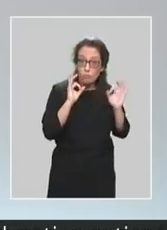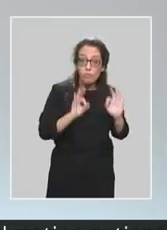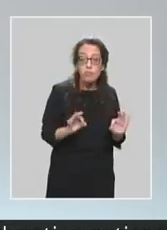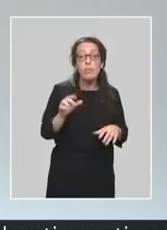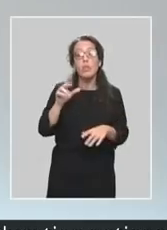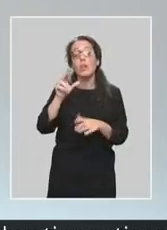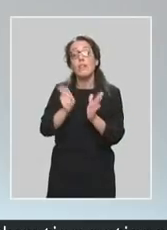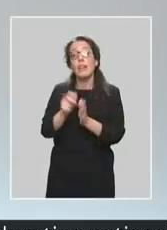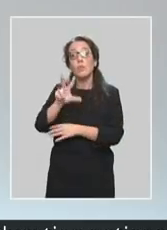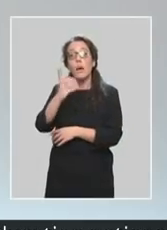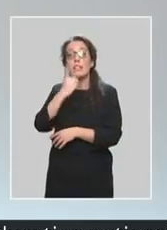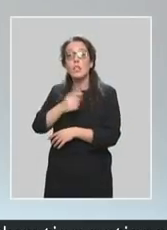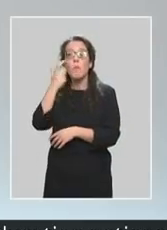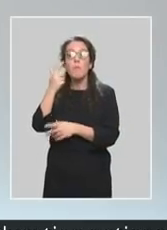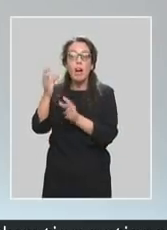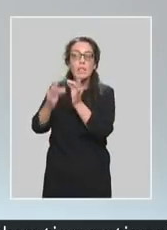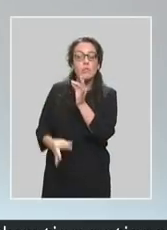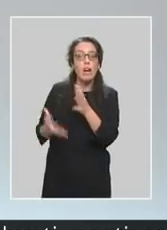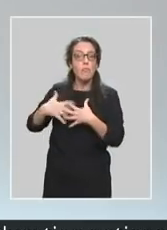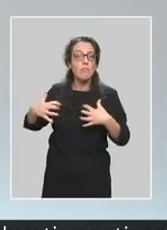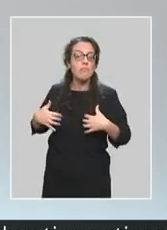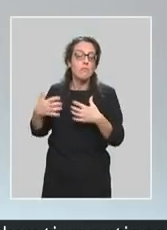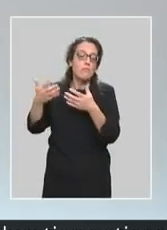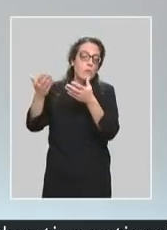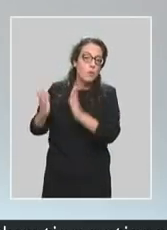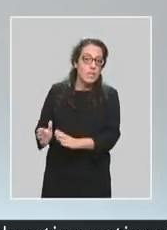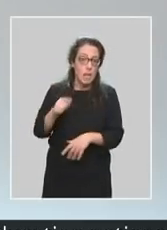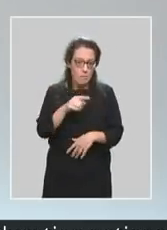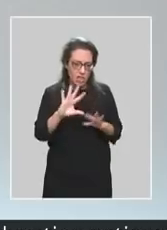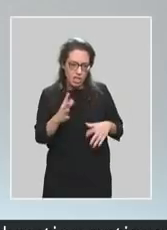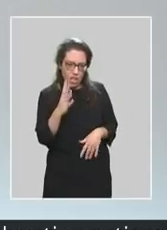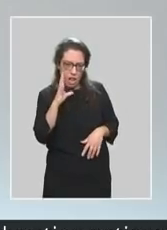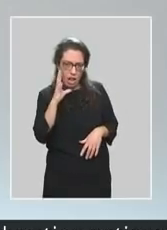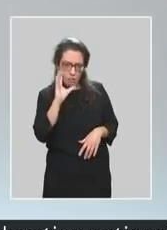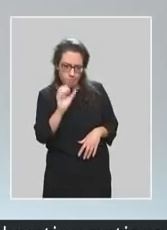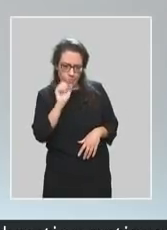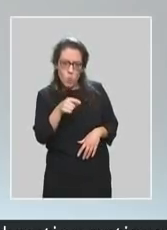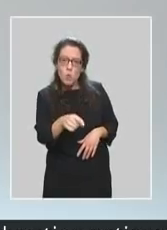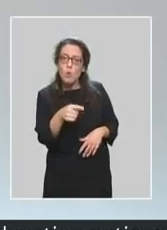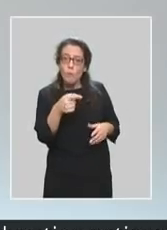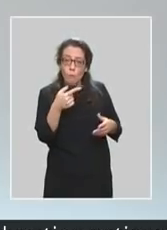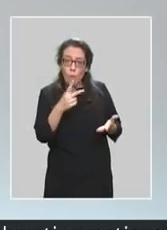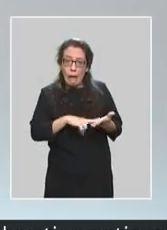le 3 décembre. Mais déjà, nous pouvons en tirer quelques leçons dès lors que nous sommes capables de l'adapter aux